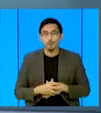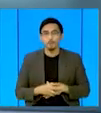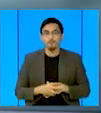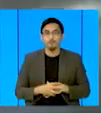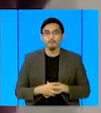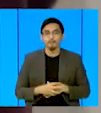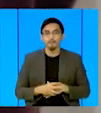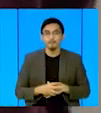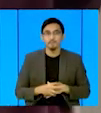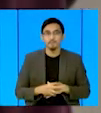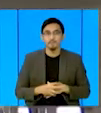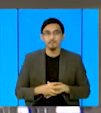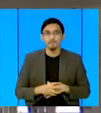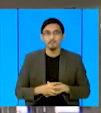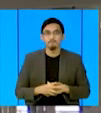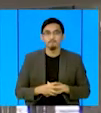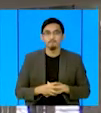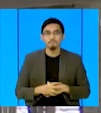cepat.